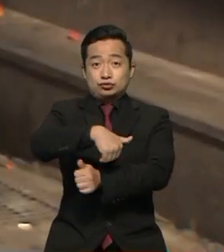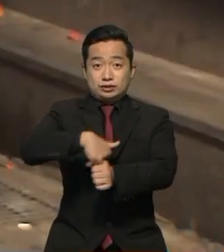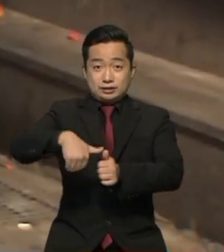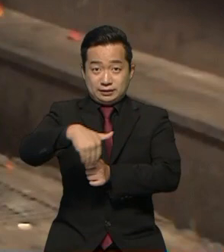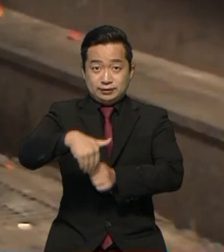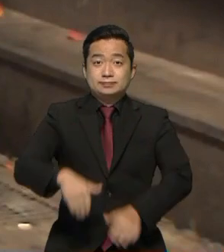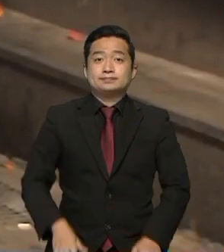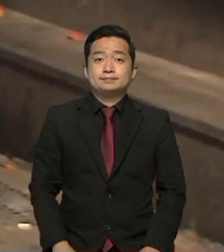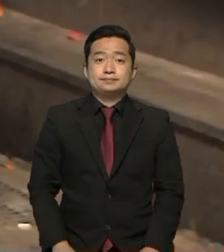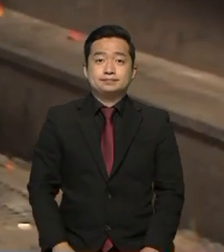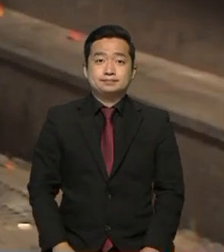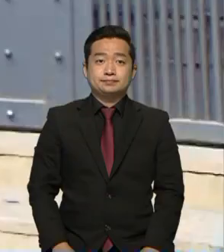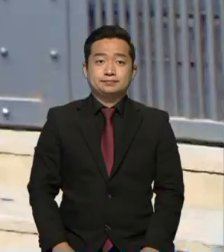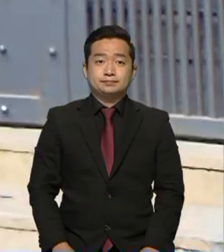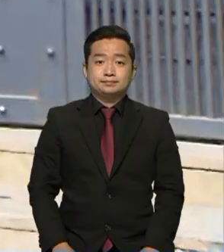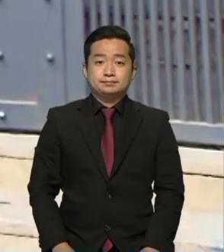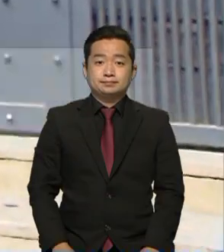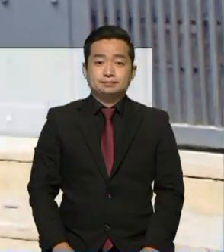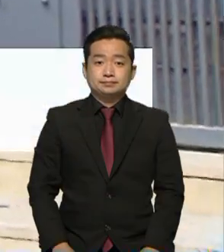들어보시죠.